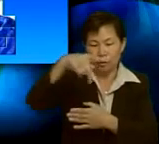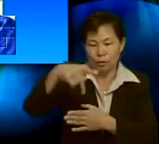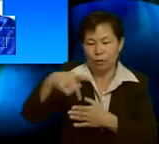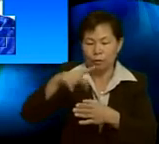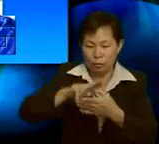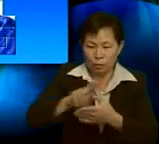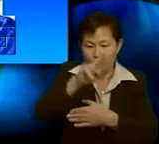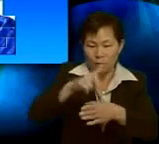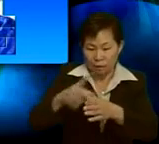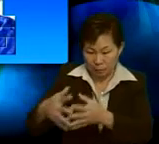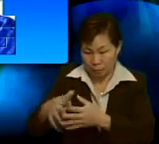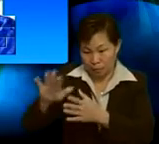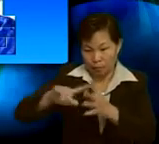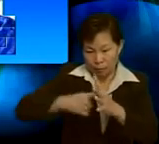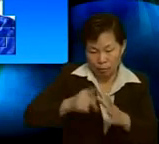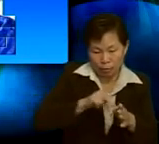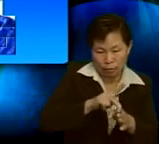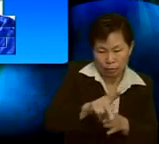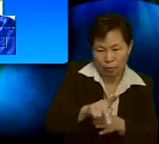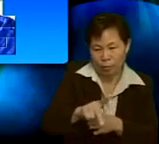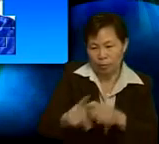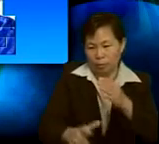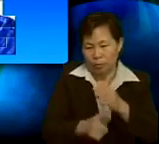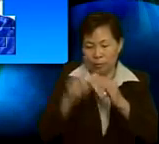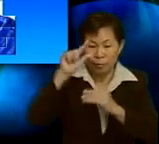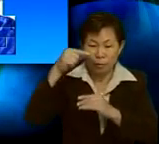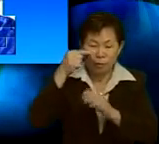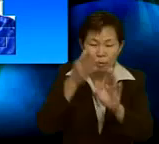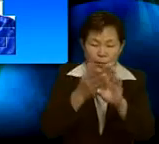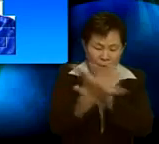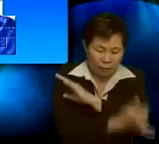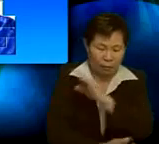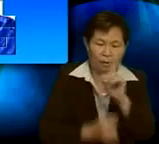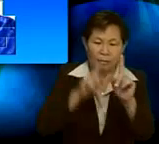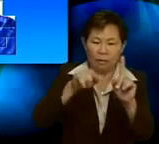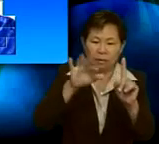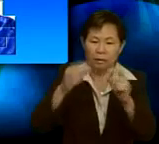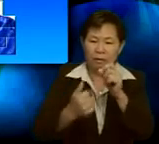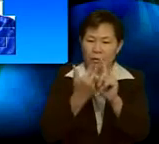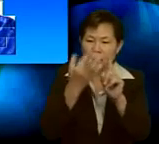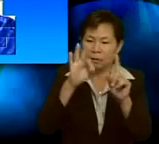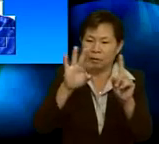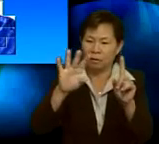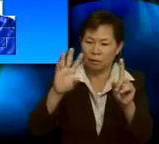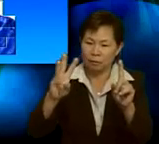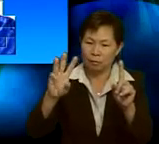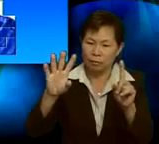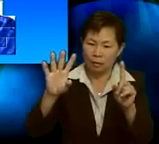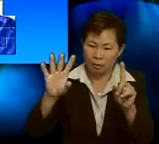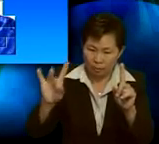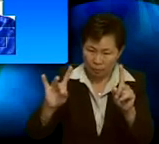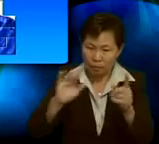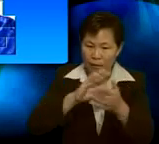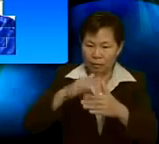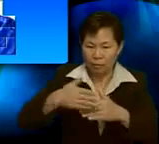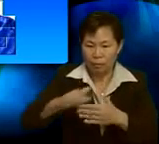Amerika Syarikat. Beliau memulakan kerjaya sebagai pemangku Gubernur Bank Negara pada 1 September 1998 dan